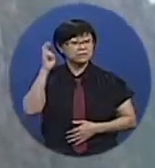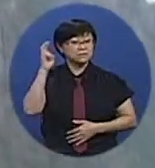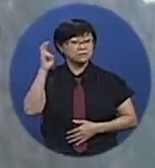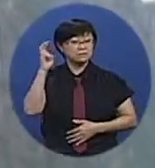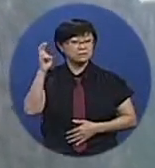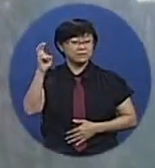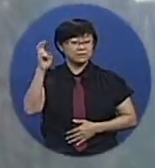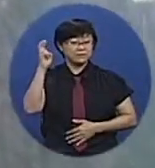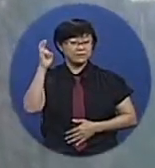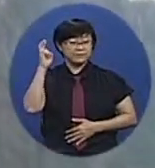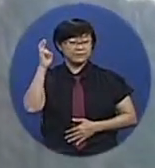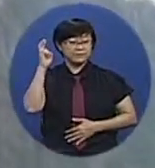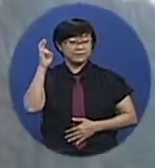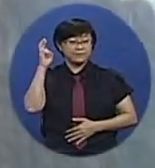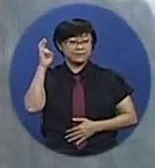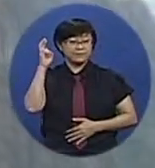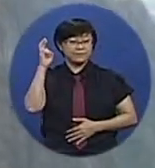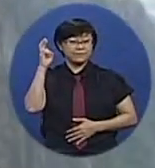사랑했나봐